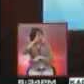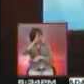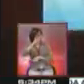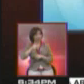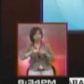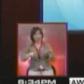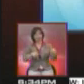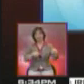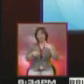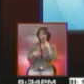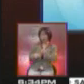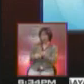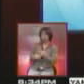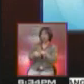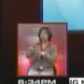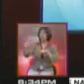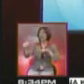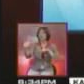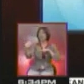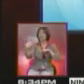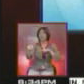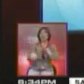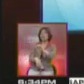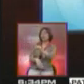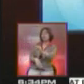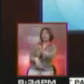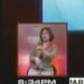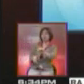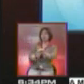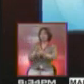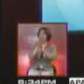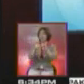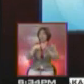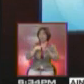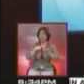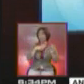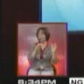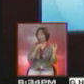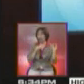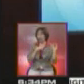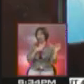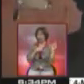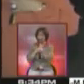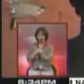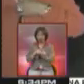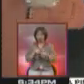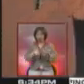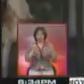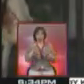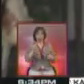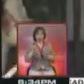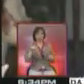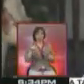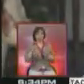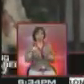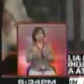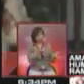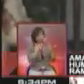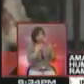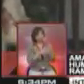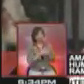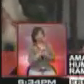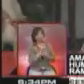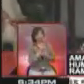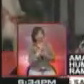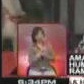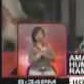sa Twitter, madaldal lang ang mga kaaway niya pag wala siya sa eksena. Balak naman ni Amalia Fuentes na humingi ng temporary